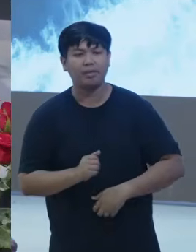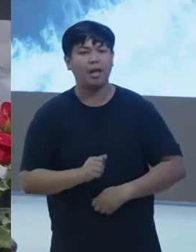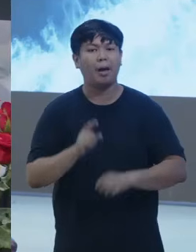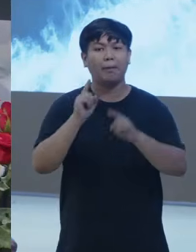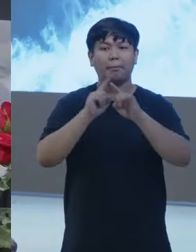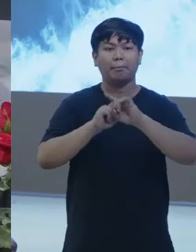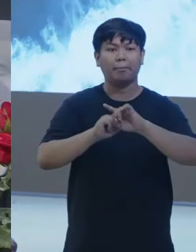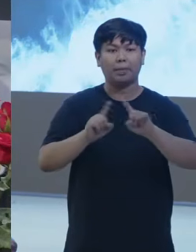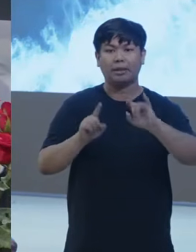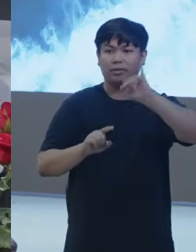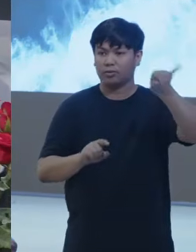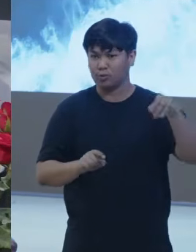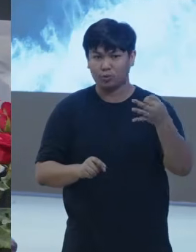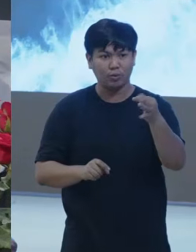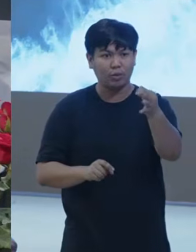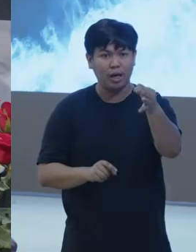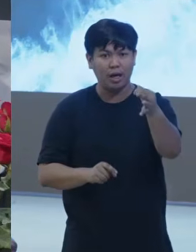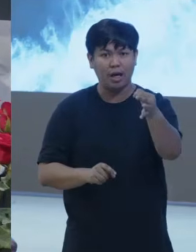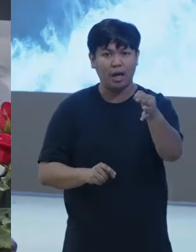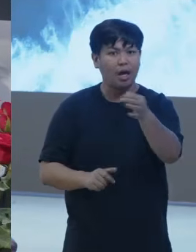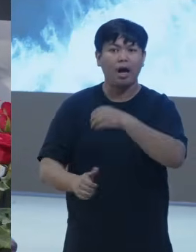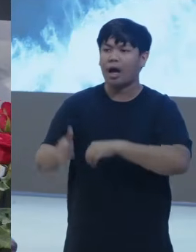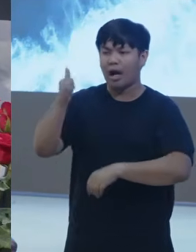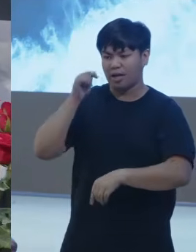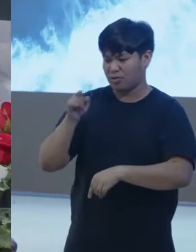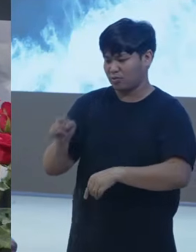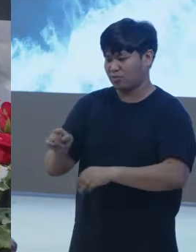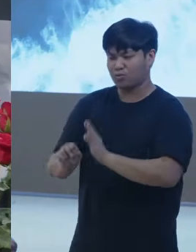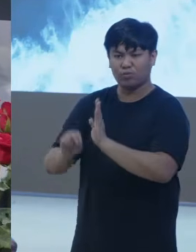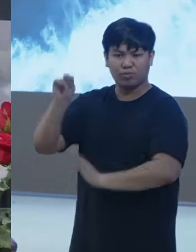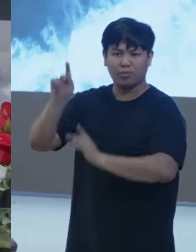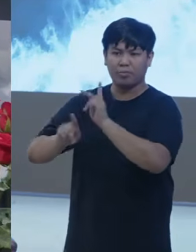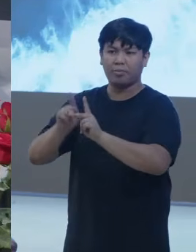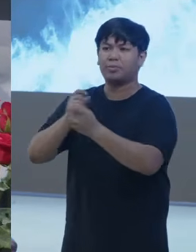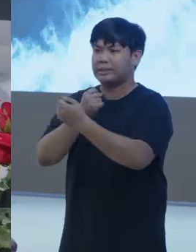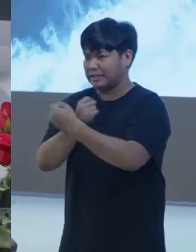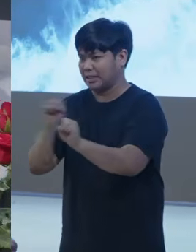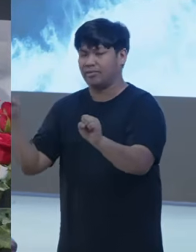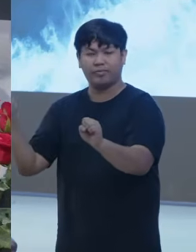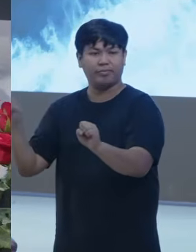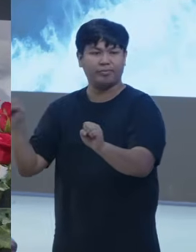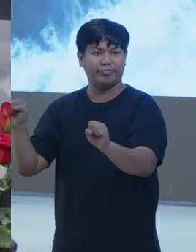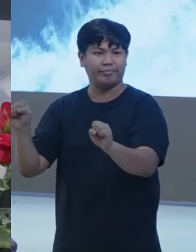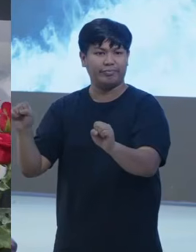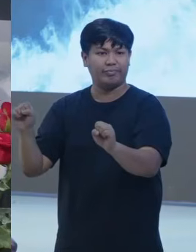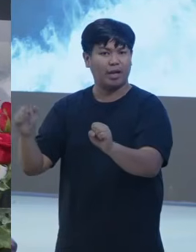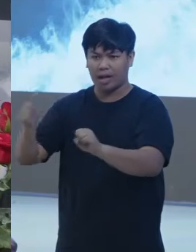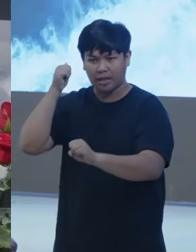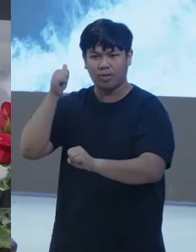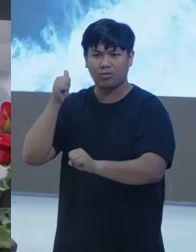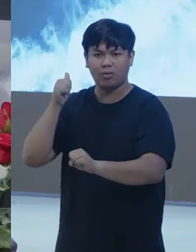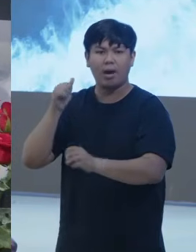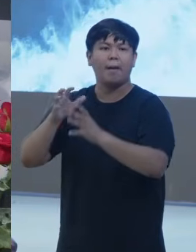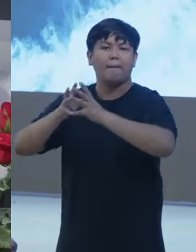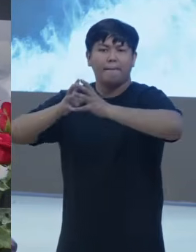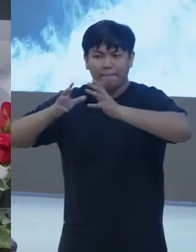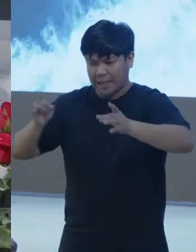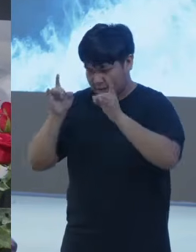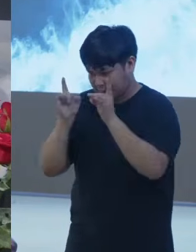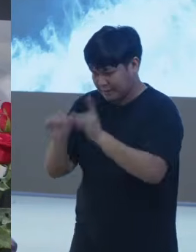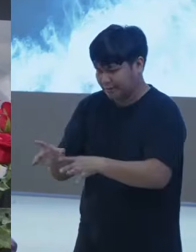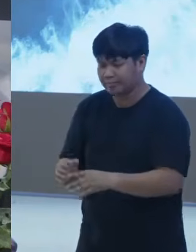Pero yun ang ayaw ni Jonah. Ayaw niya maligtas itong mga taong ito. Pero nakuha pa rin niyang manalangin. At sa